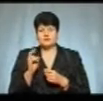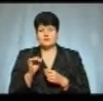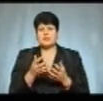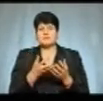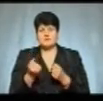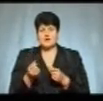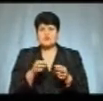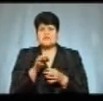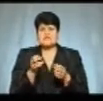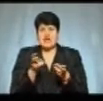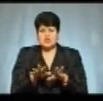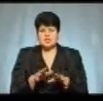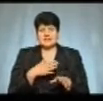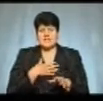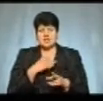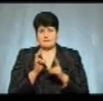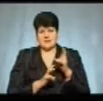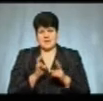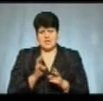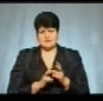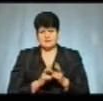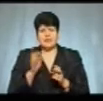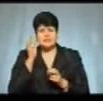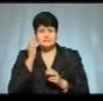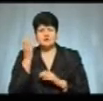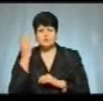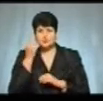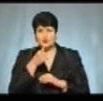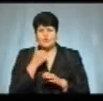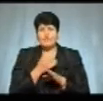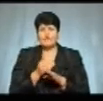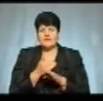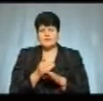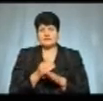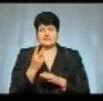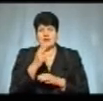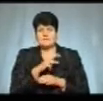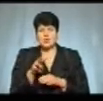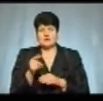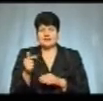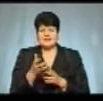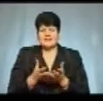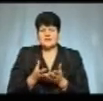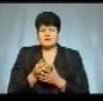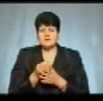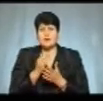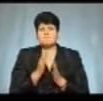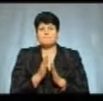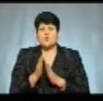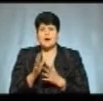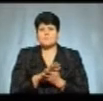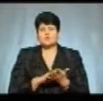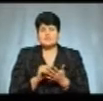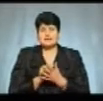наших підприємств. Ну, а давайте нагадаємо, що торік місцеві депутати виділили 2 мільйони гривень на фінансування програми утилізації